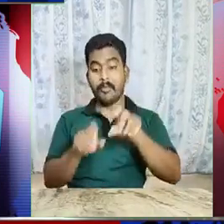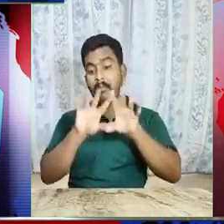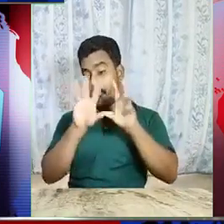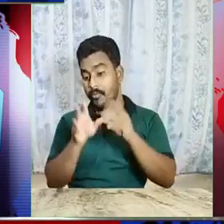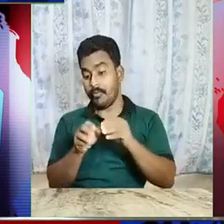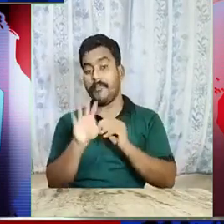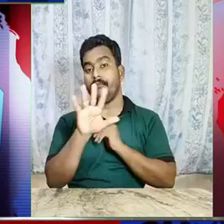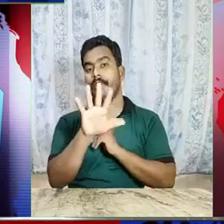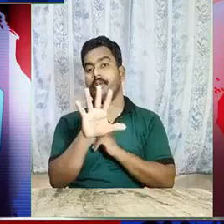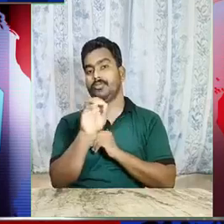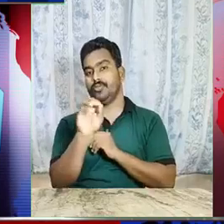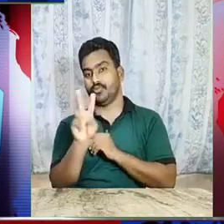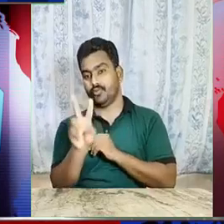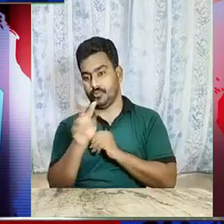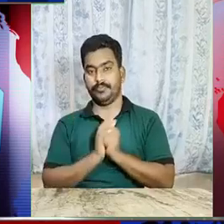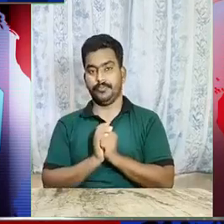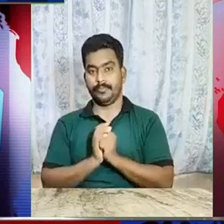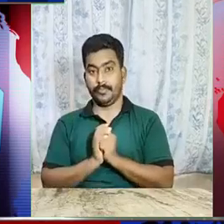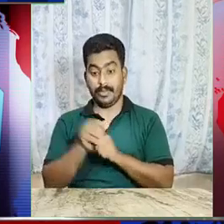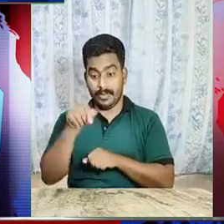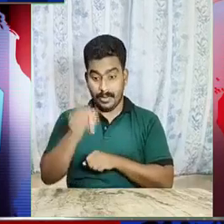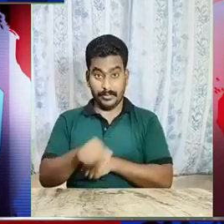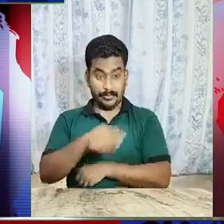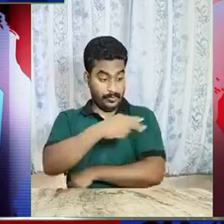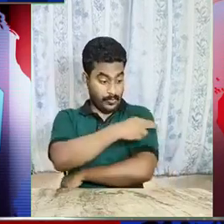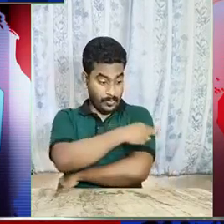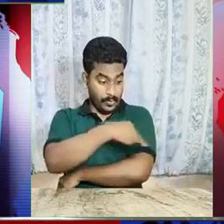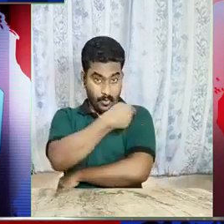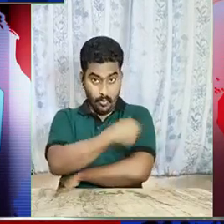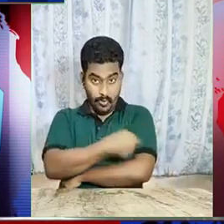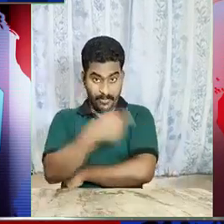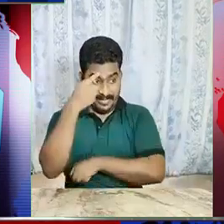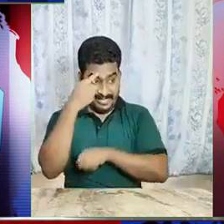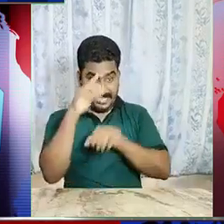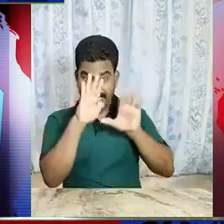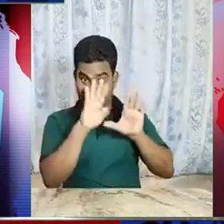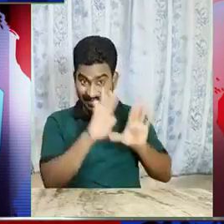502 പേർക്കാണ് നമ്മുടെ സംസ്ഥാനത്ത് രോഗം സ്ഥിരീകരിച്ചത്.